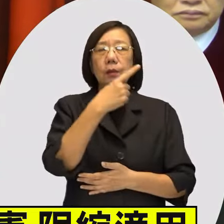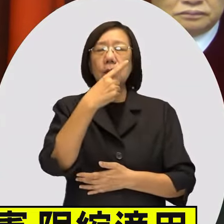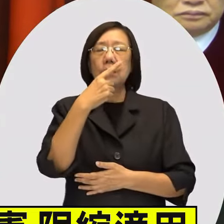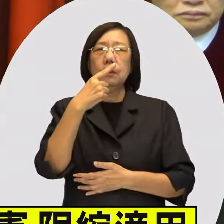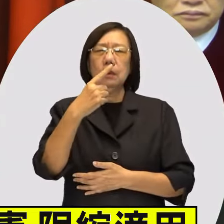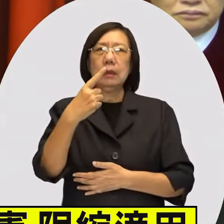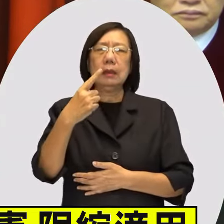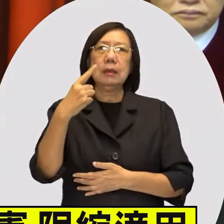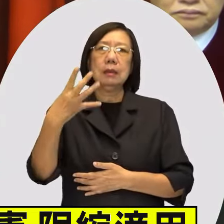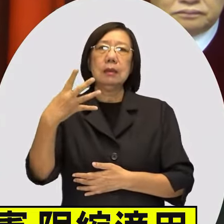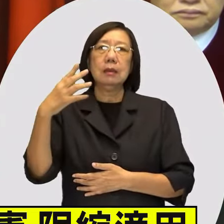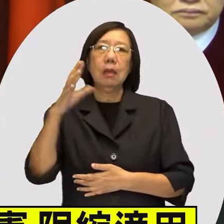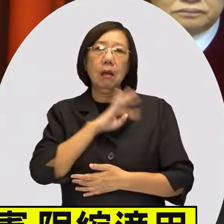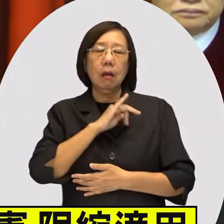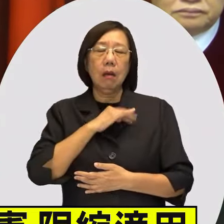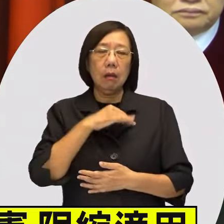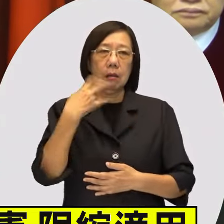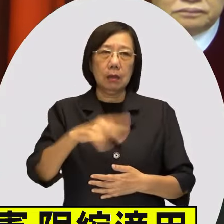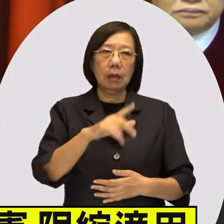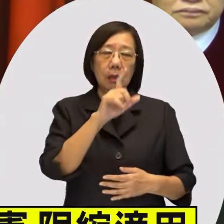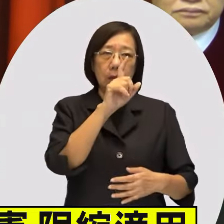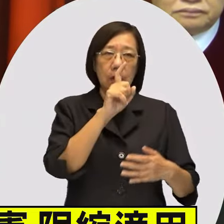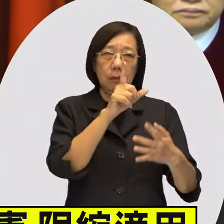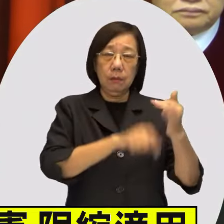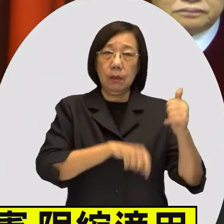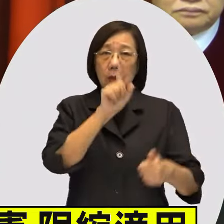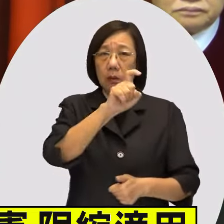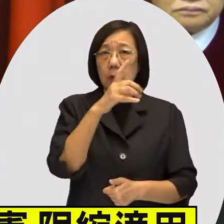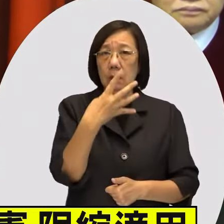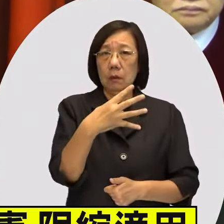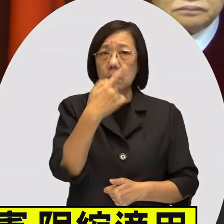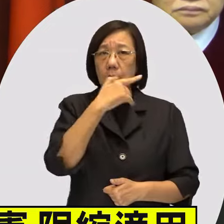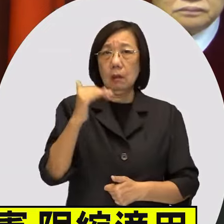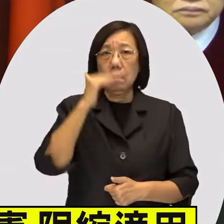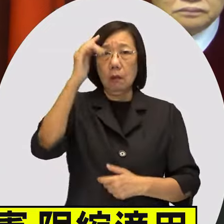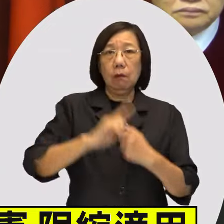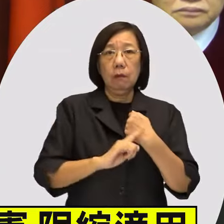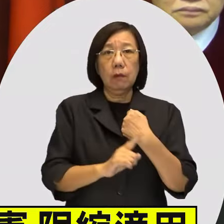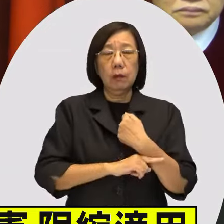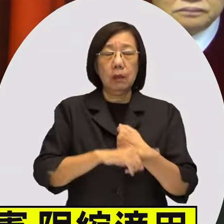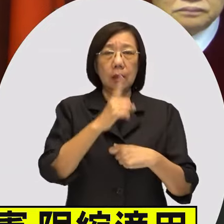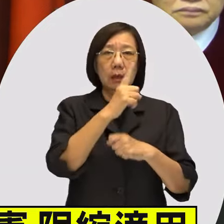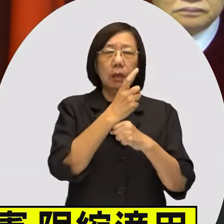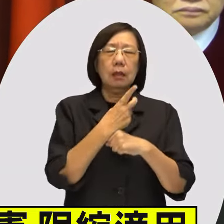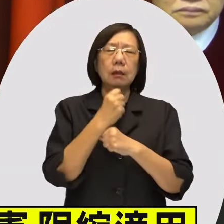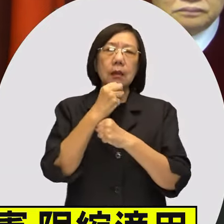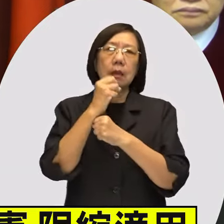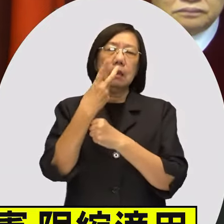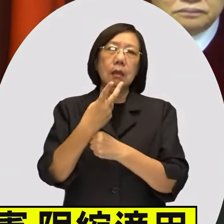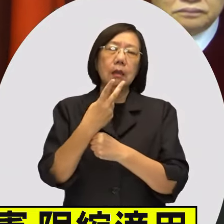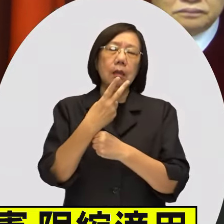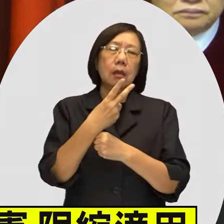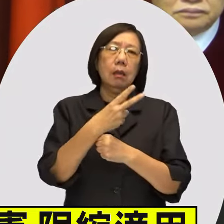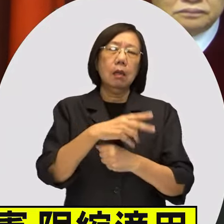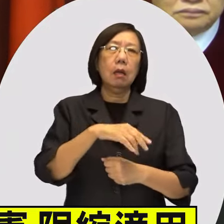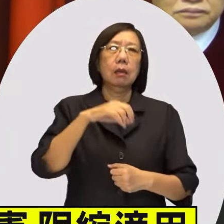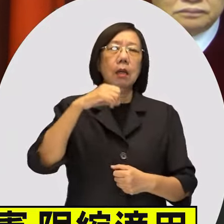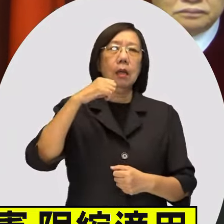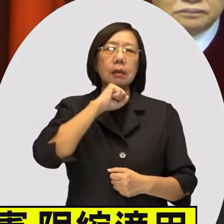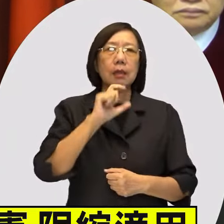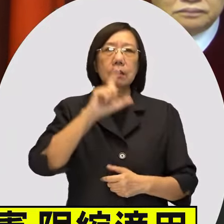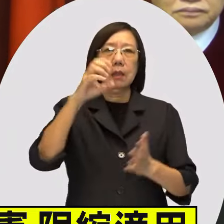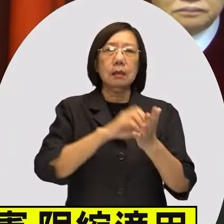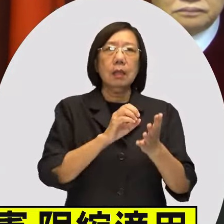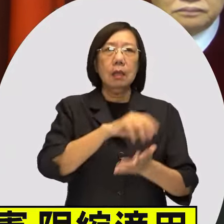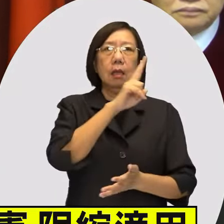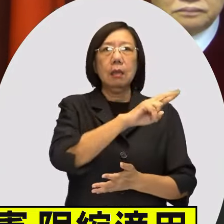事判决，及申请人十四据以申请之最高法院102年度台上至第2392